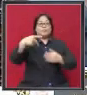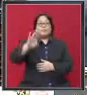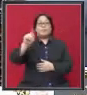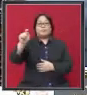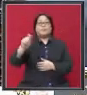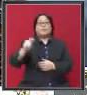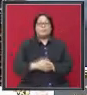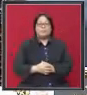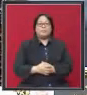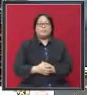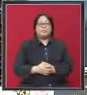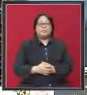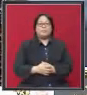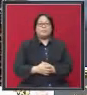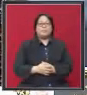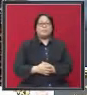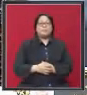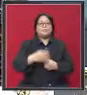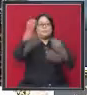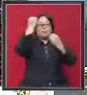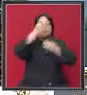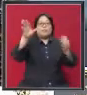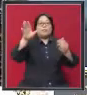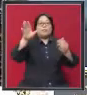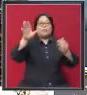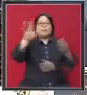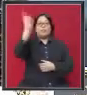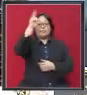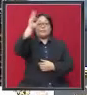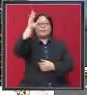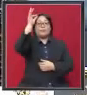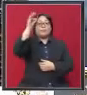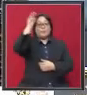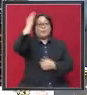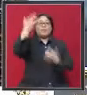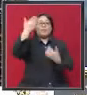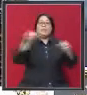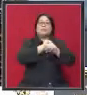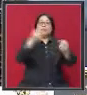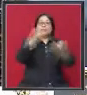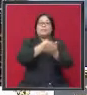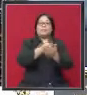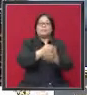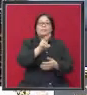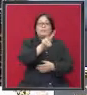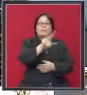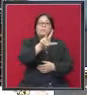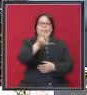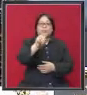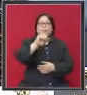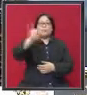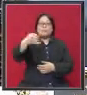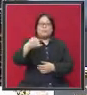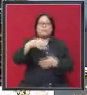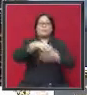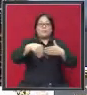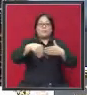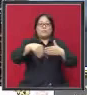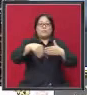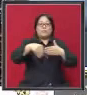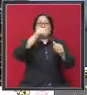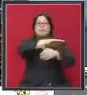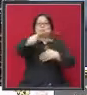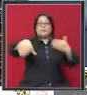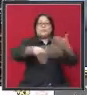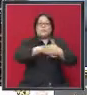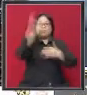berkuasa tempatan, ya, PBT. Untuk maklumat Yang Berhormat, Kerajaan Persekutuan telah memperuntukkan sejumlah RM235 juta